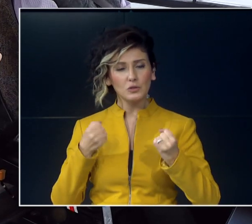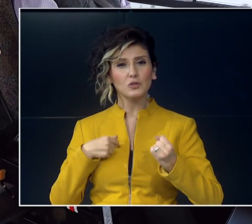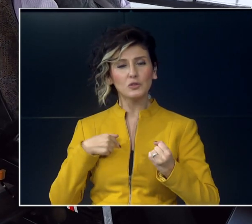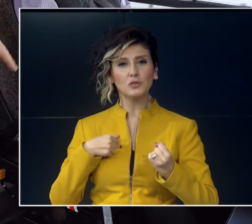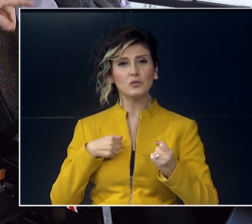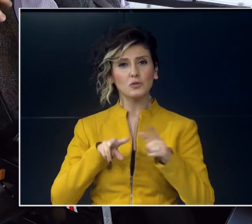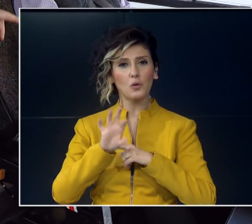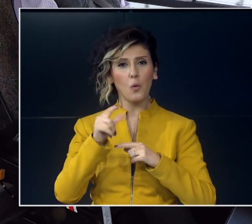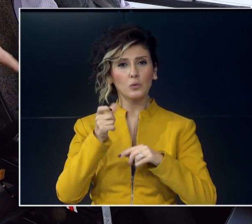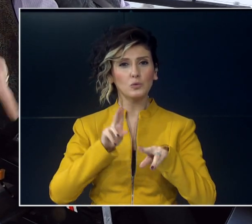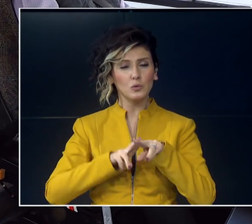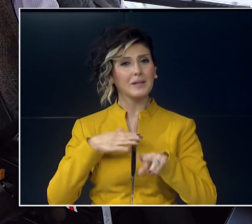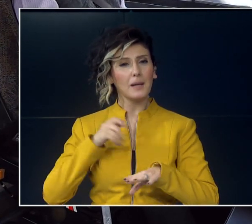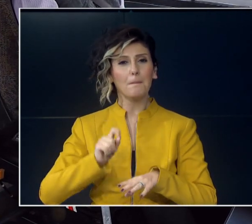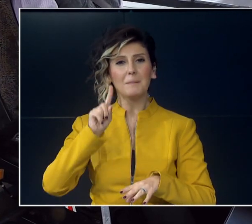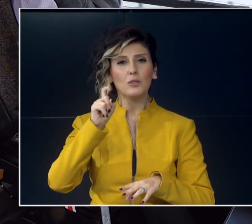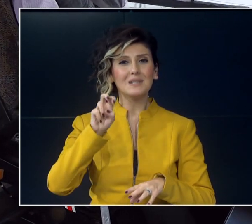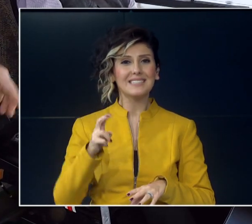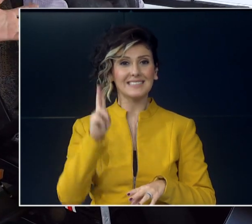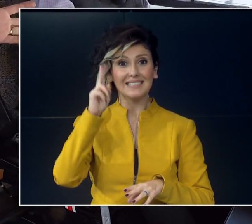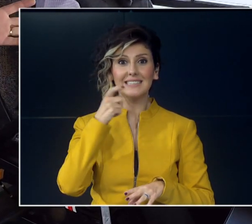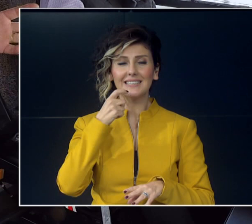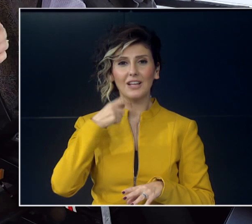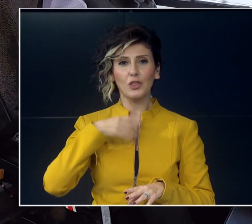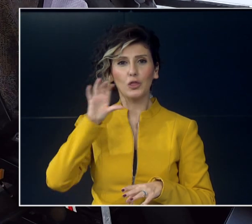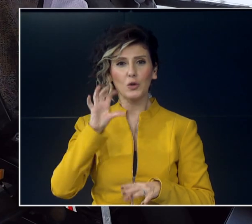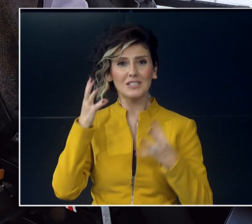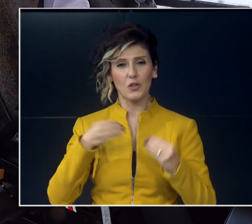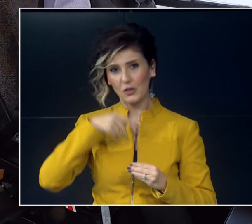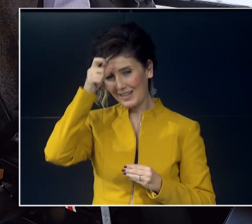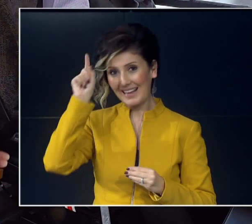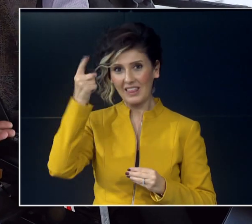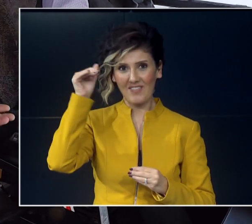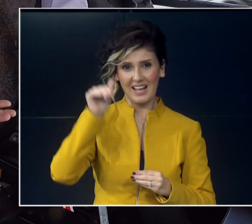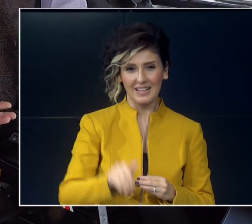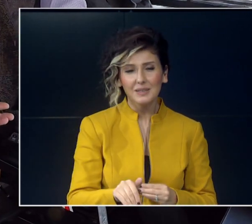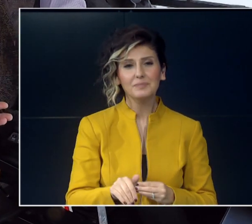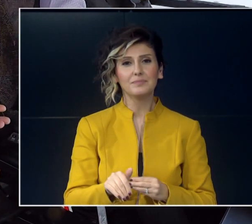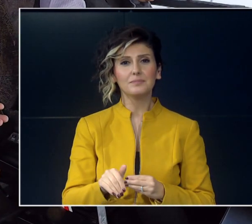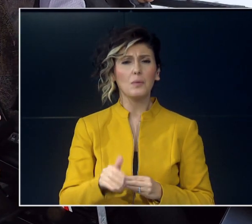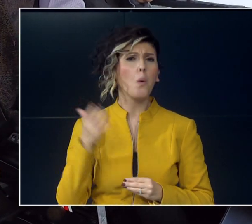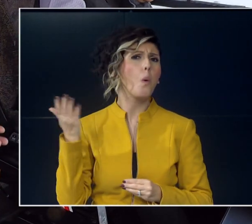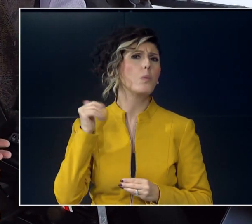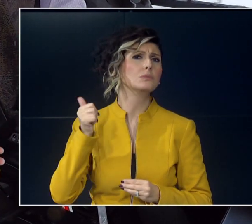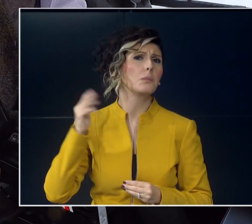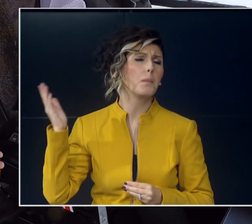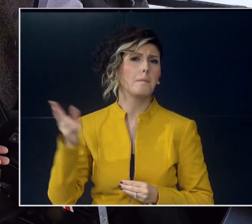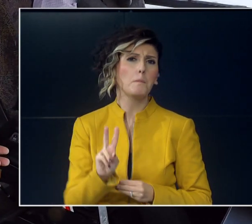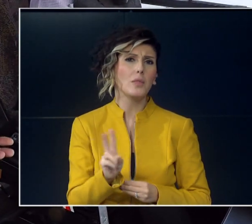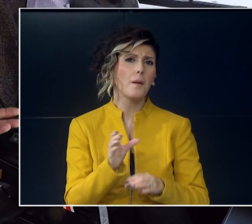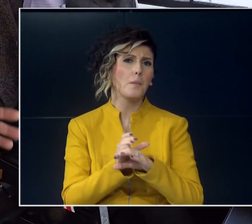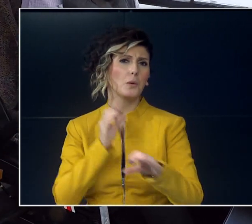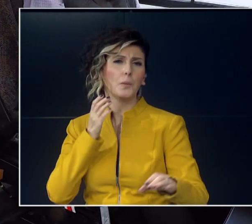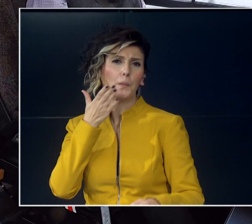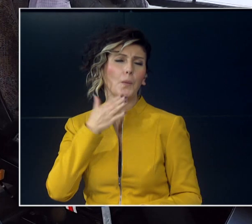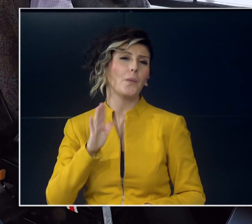Türkiye'de. Öyle mi? 87'de ilk defa Türkiye'ye geldim. Hmm. Turist olarak tabii ki. Ya o zaman böyle modeller